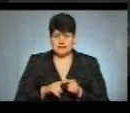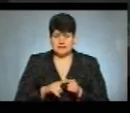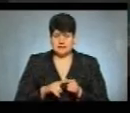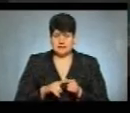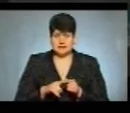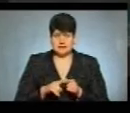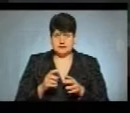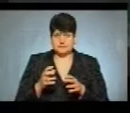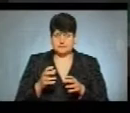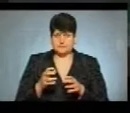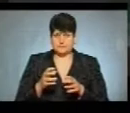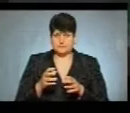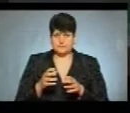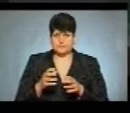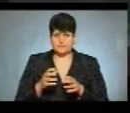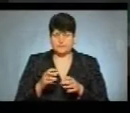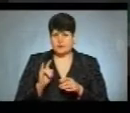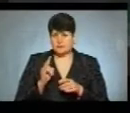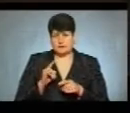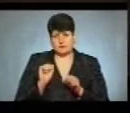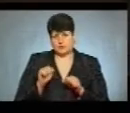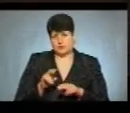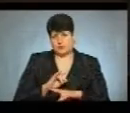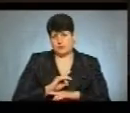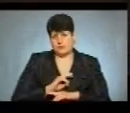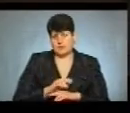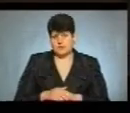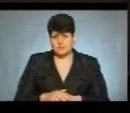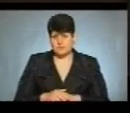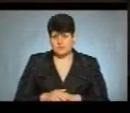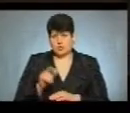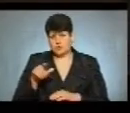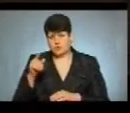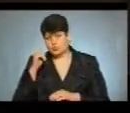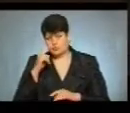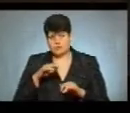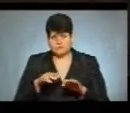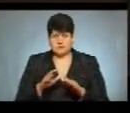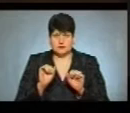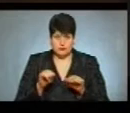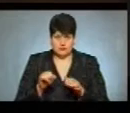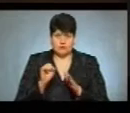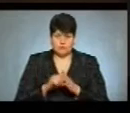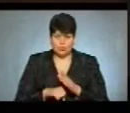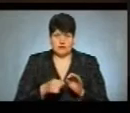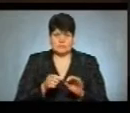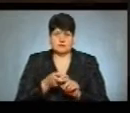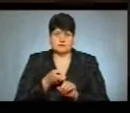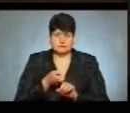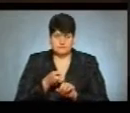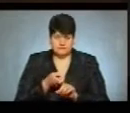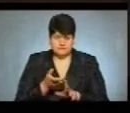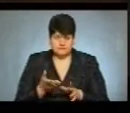тканин, дитина може однозначно померти. Люди думають, якщо прокип'ятять, значить там б'ють всі мікроби і вона буде